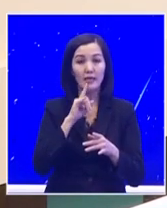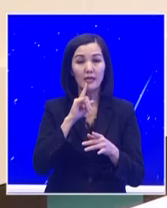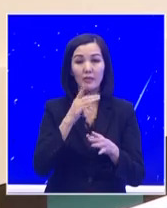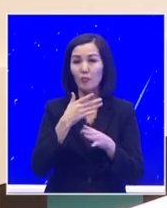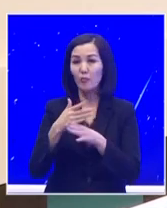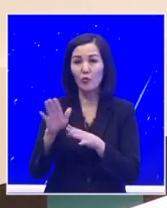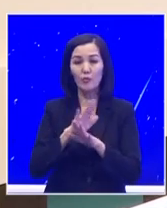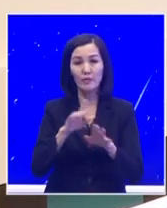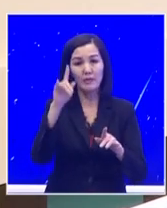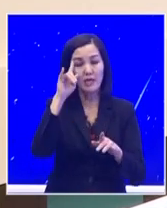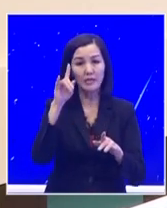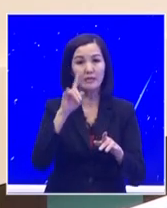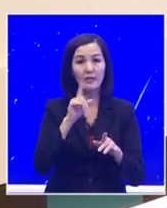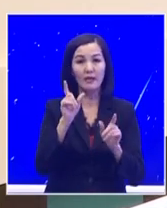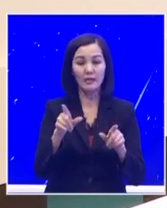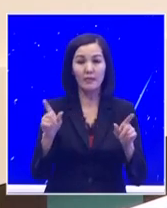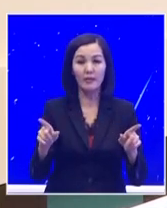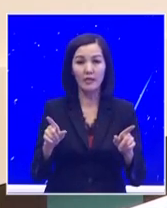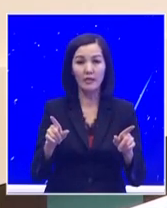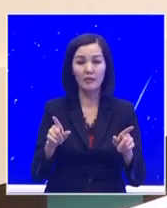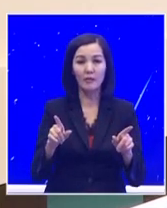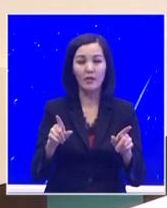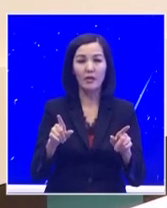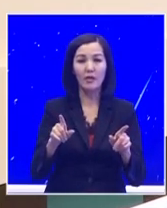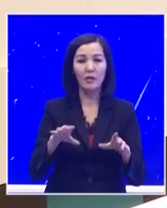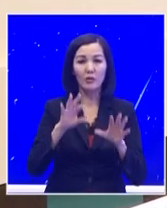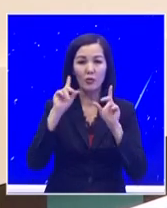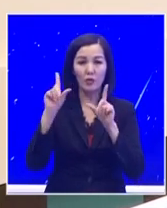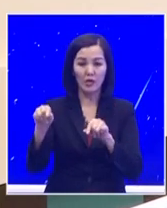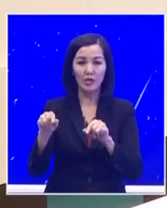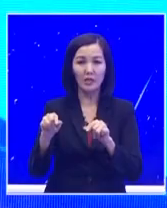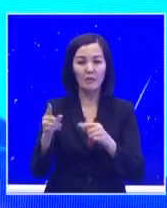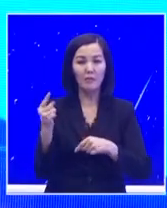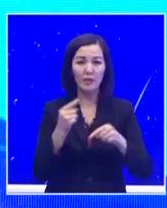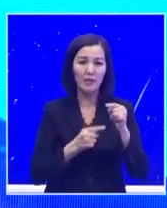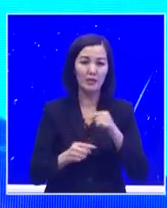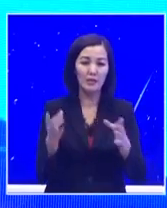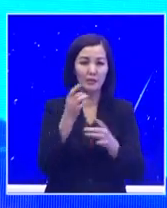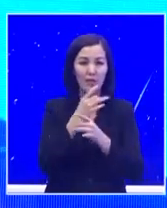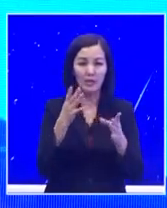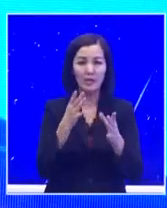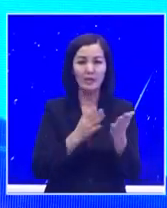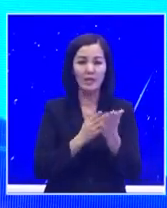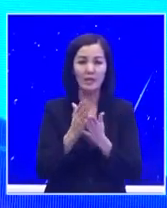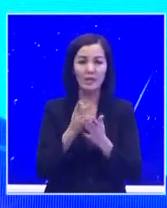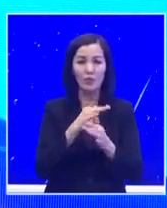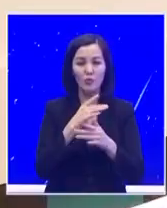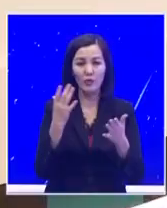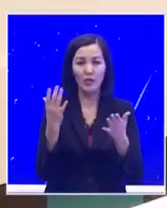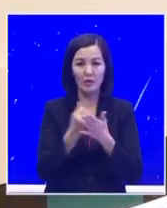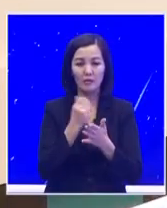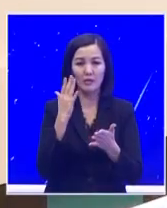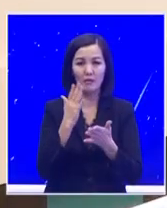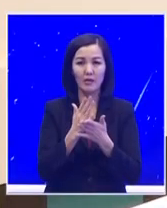жіктемейміз, қазақстандықтар деп те айтамыз. Көшіп барған азаматтар бар, бизнесте, мәдениет саласында. Қалай жаңа биіктерге жеткен азаматтар